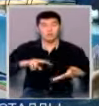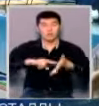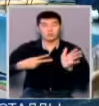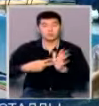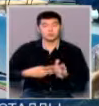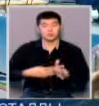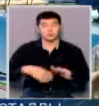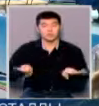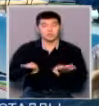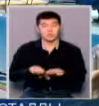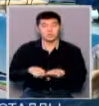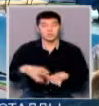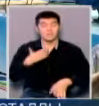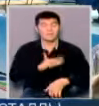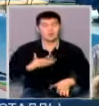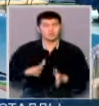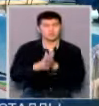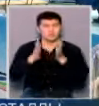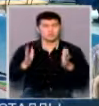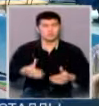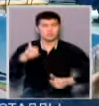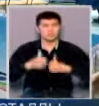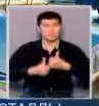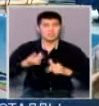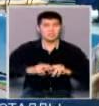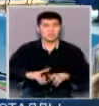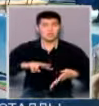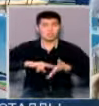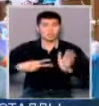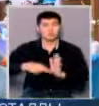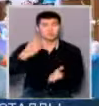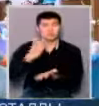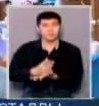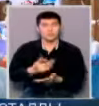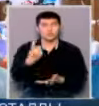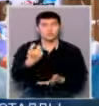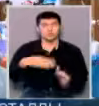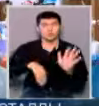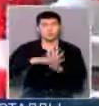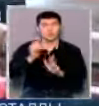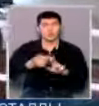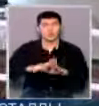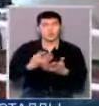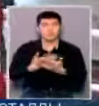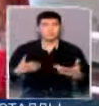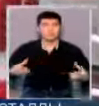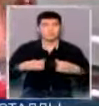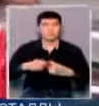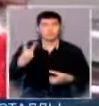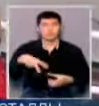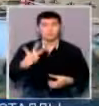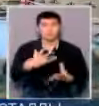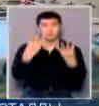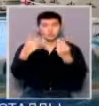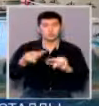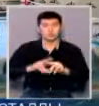ауқымды осындай маңызы зор үлкен жарыстар жоспар бойынша бар. Жүздің жүйрігі, мыңның тұлпары 23 мамыр